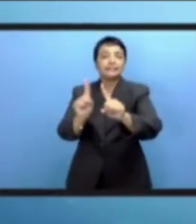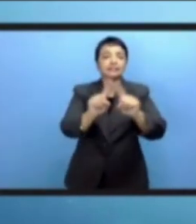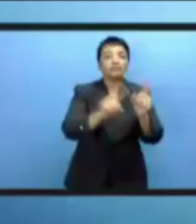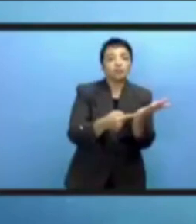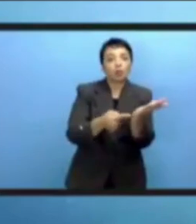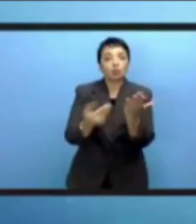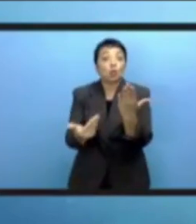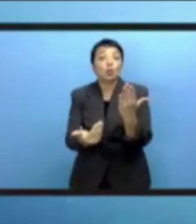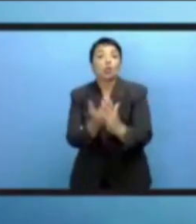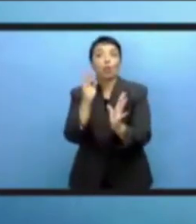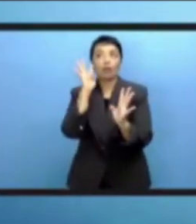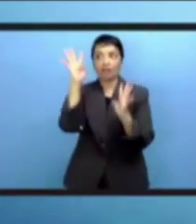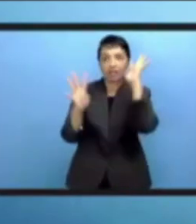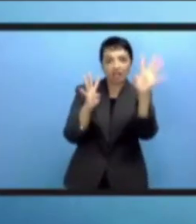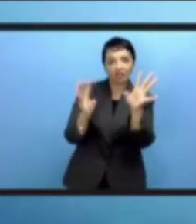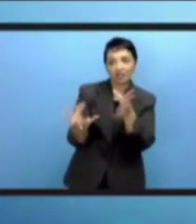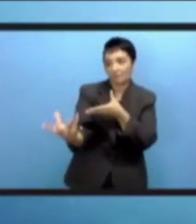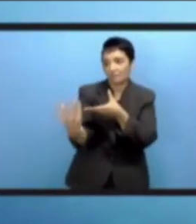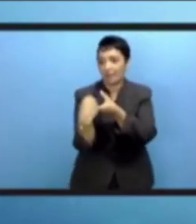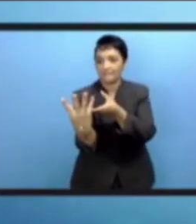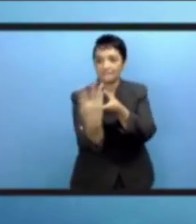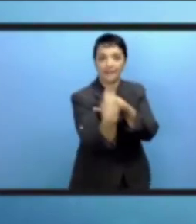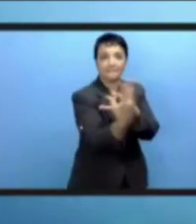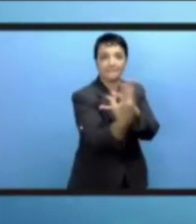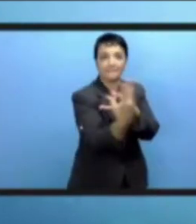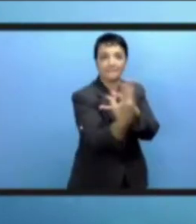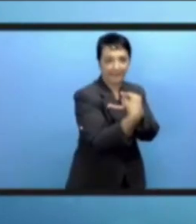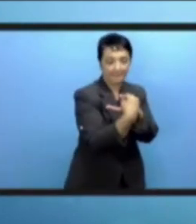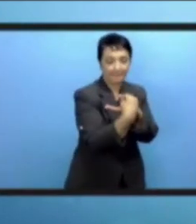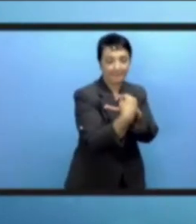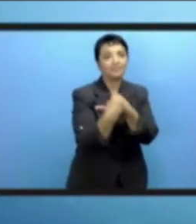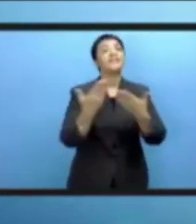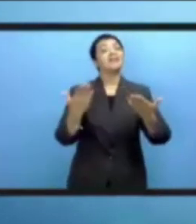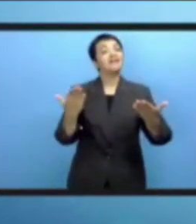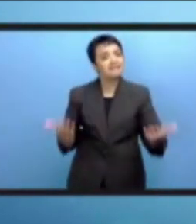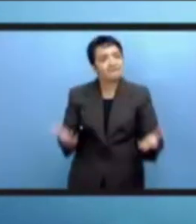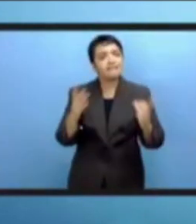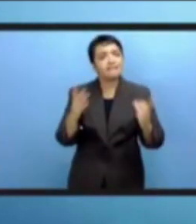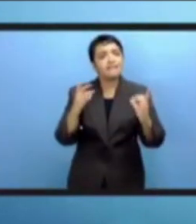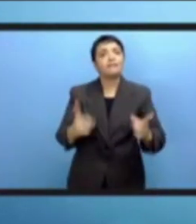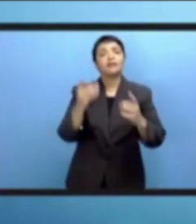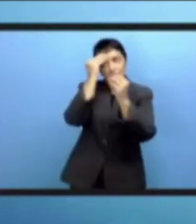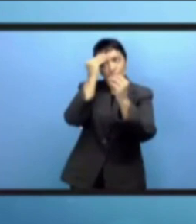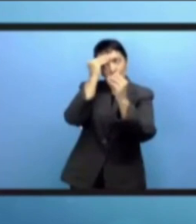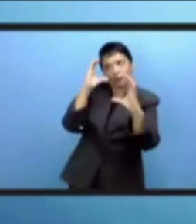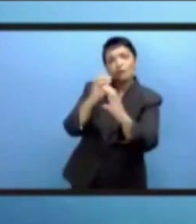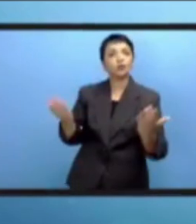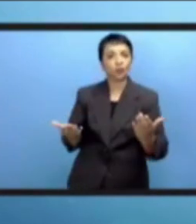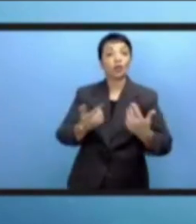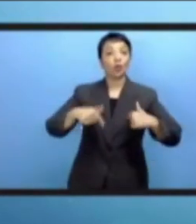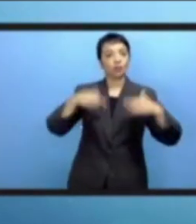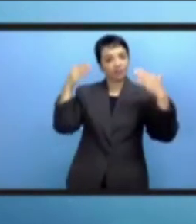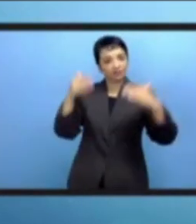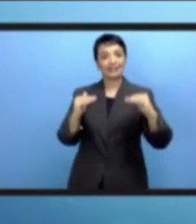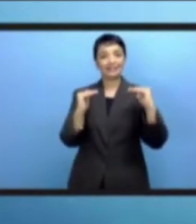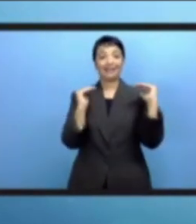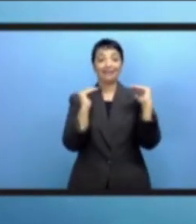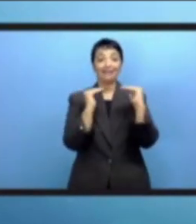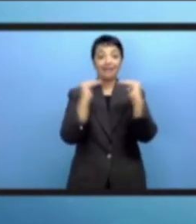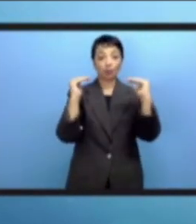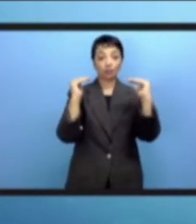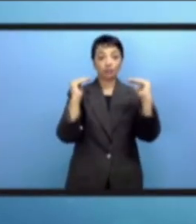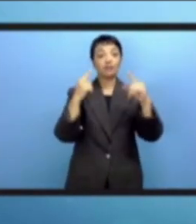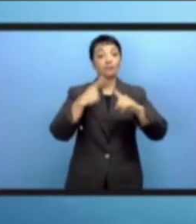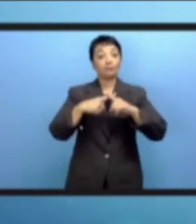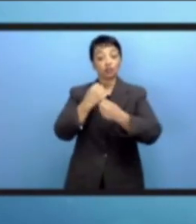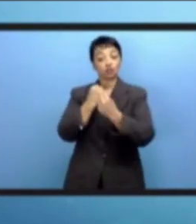все заинтересованные стороны могли принимать участие в процессе внедрения инноваций и новых технологий. Именно